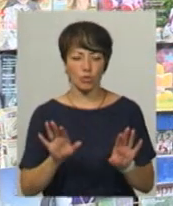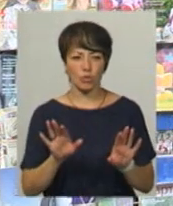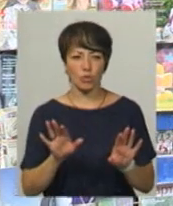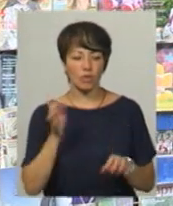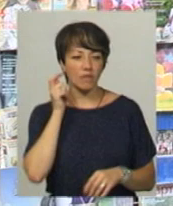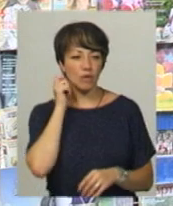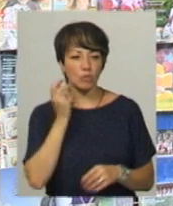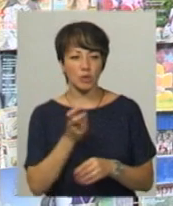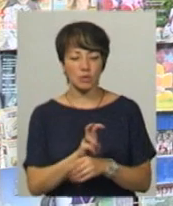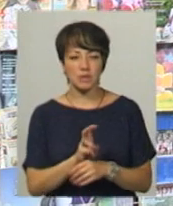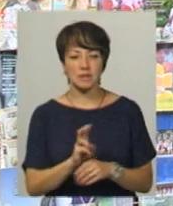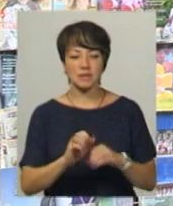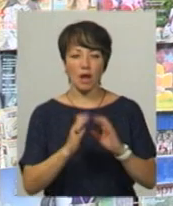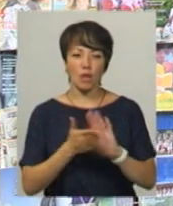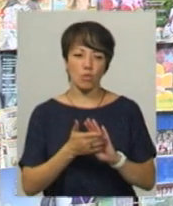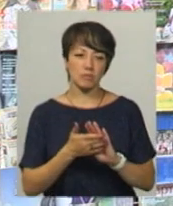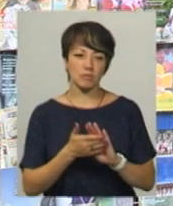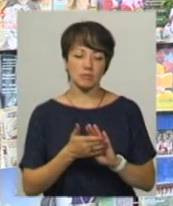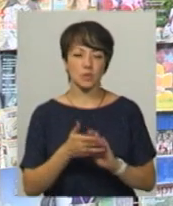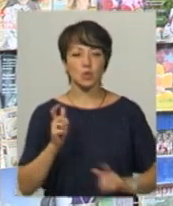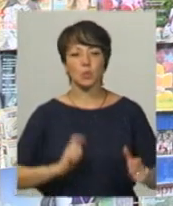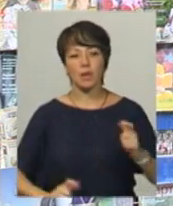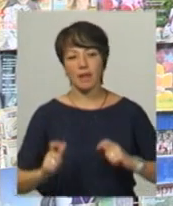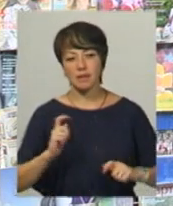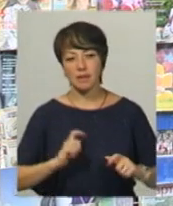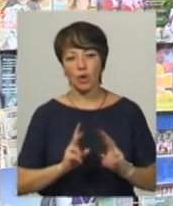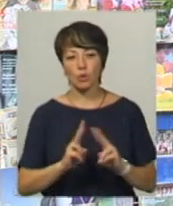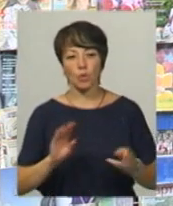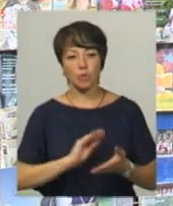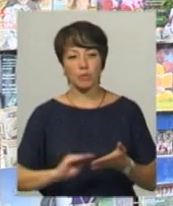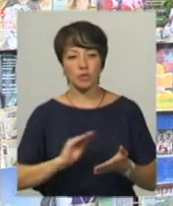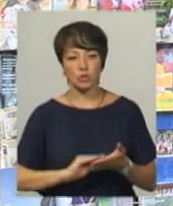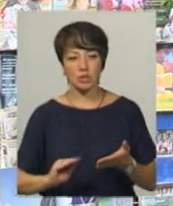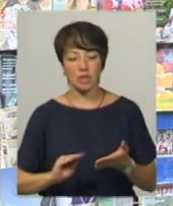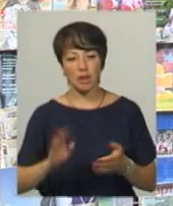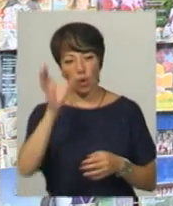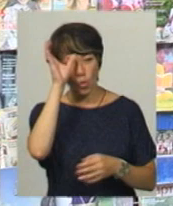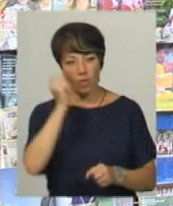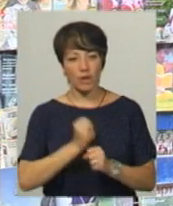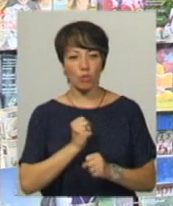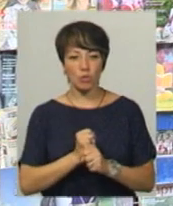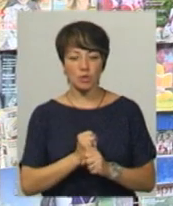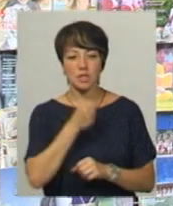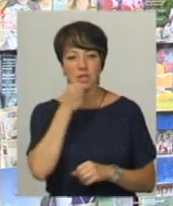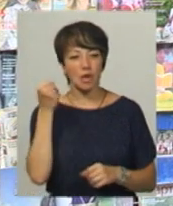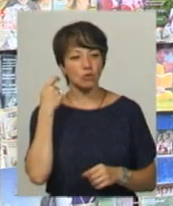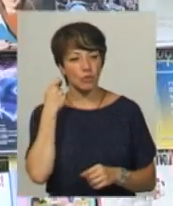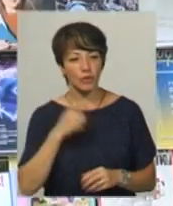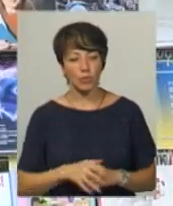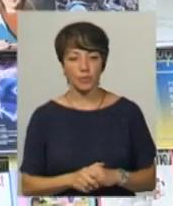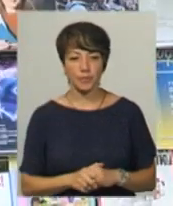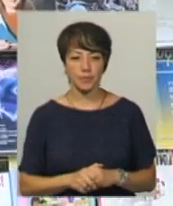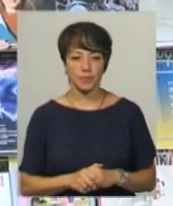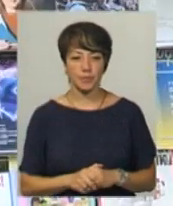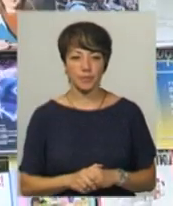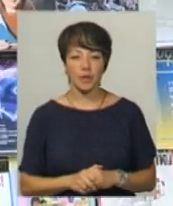віку приходять. Загалом це студенти, хто пише якісь наукові роботи старшого віку.